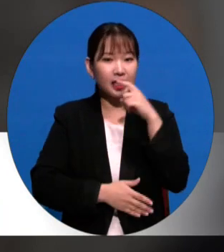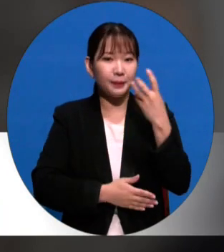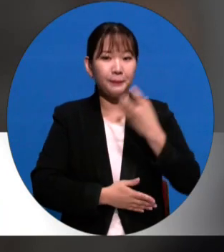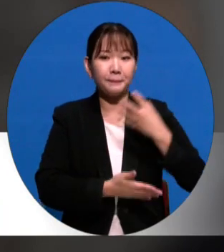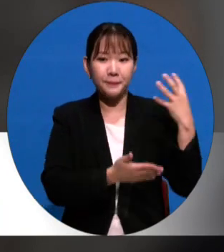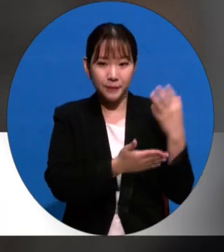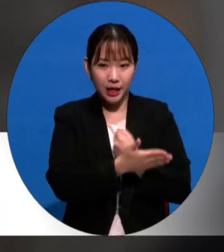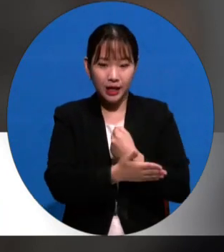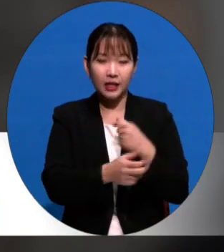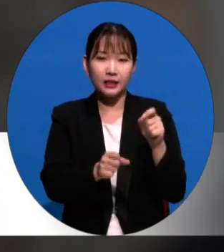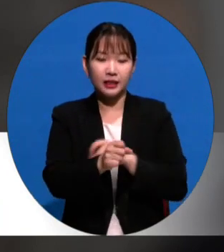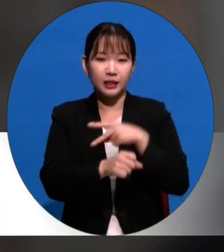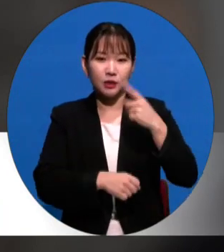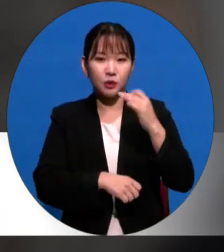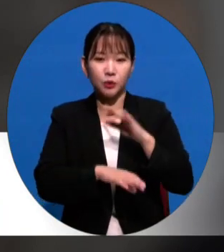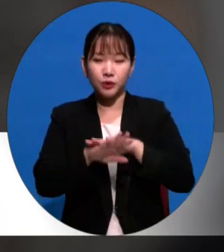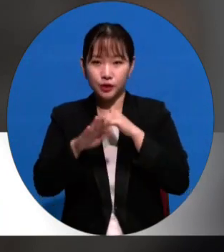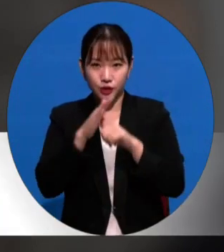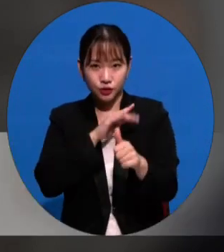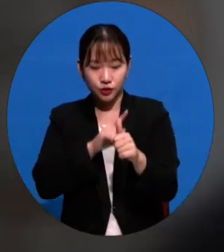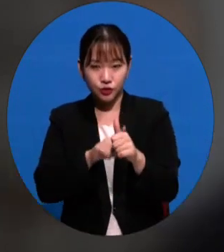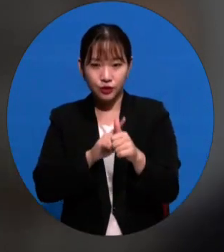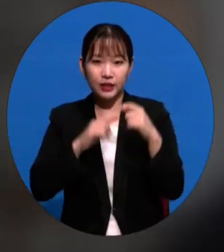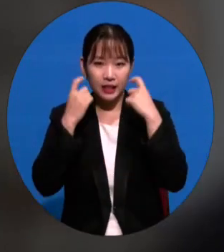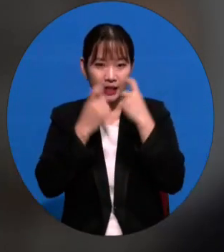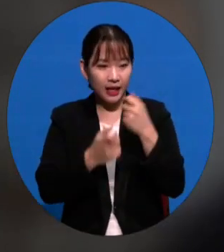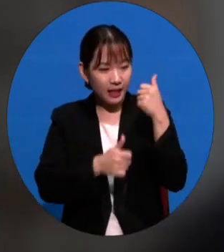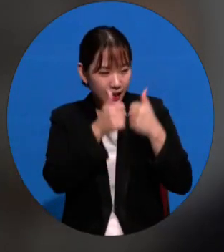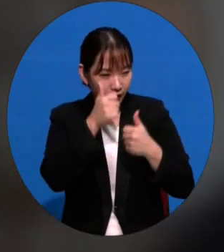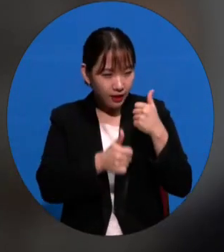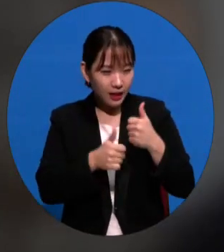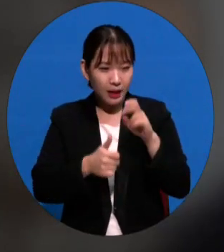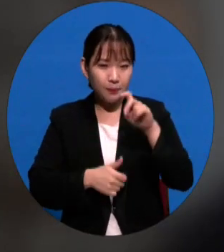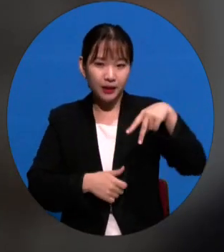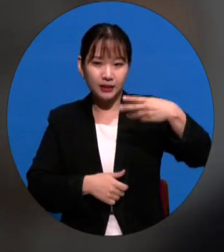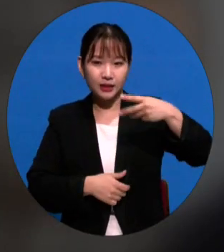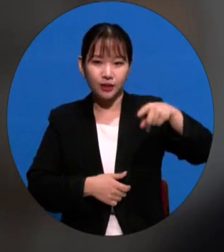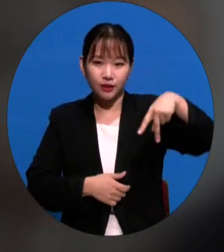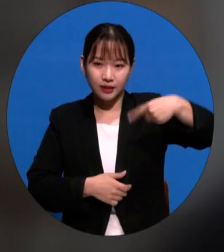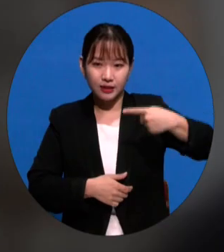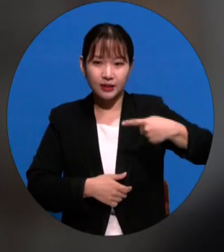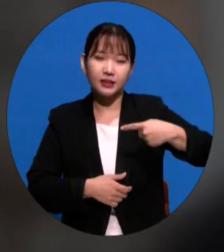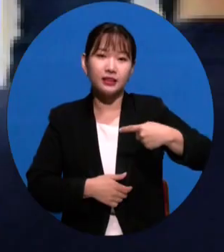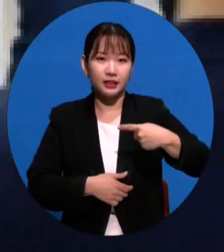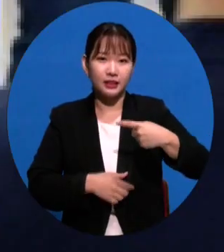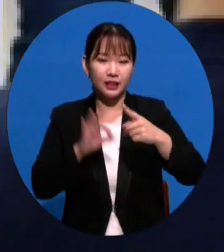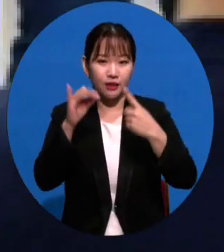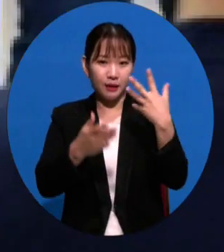획득했고 특히 송세정 선수는 개인 종합 경기와 마스터즈 경기에서도